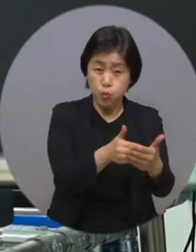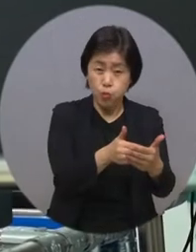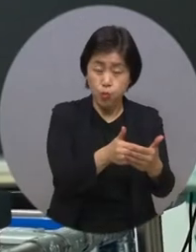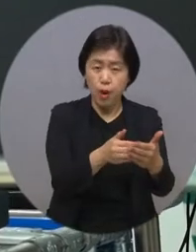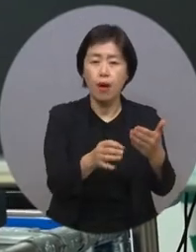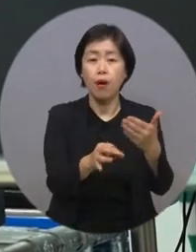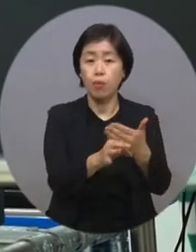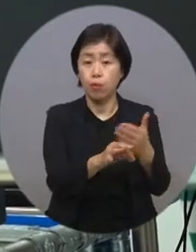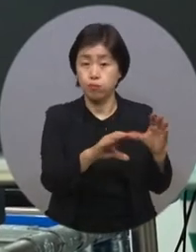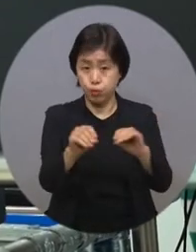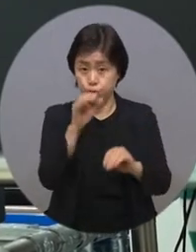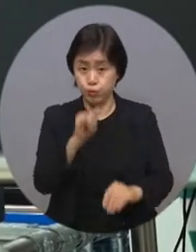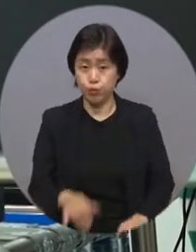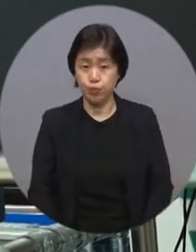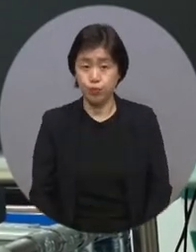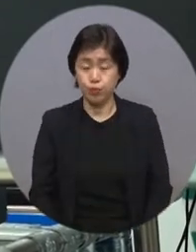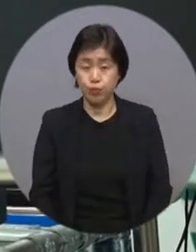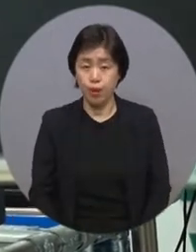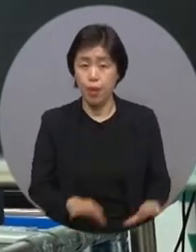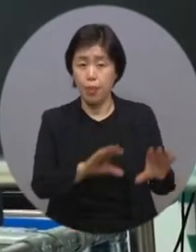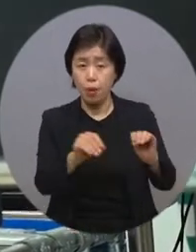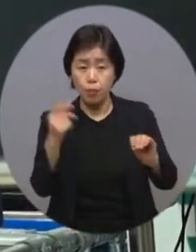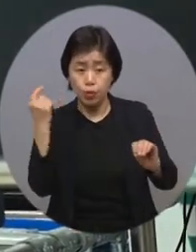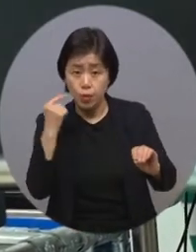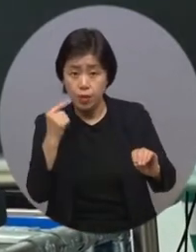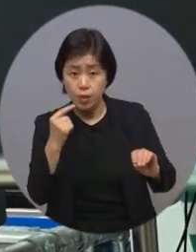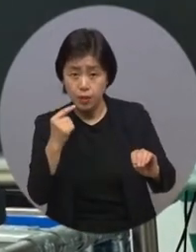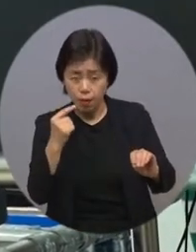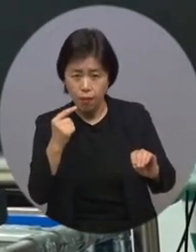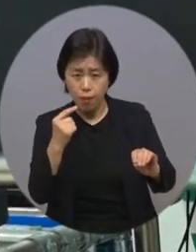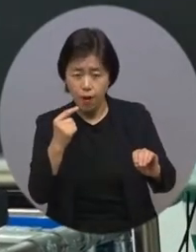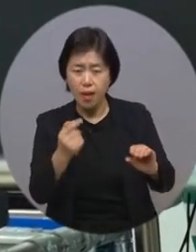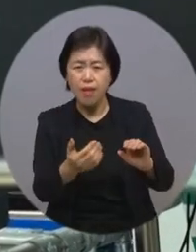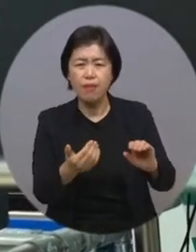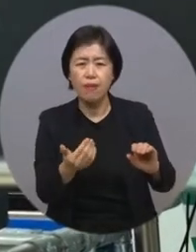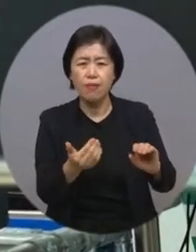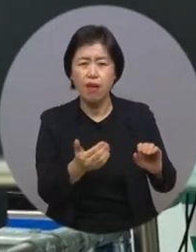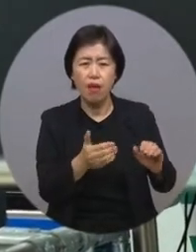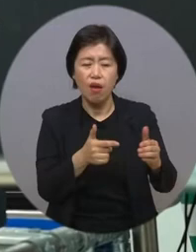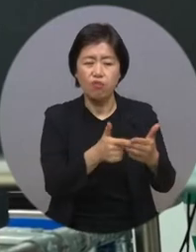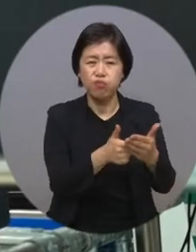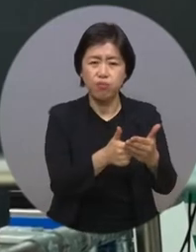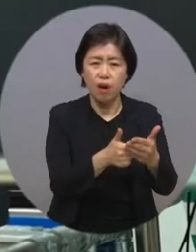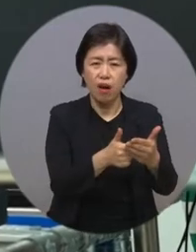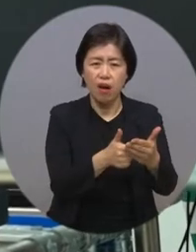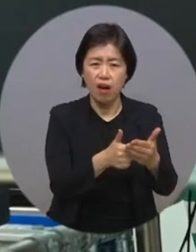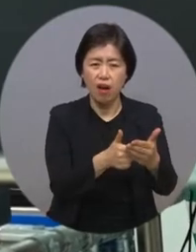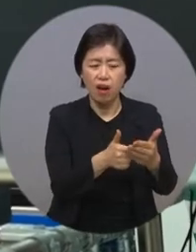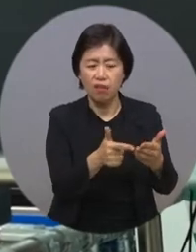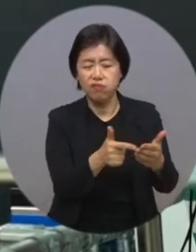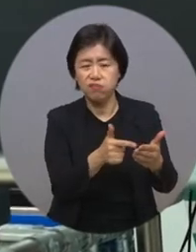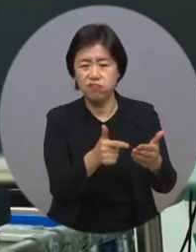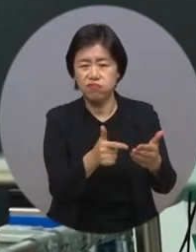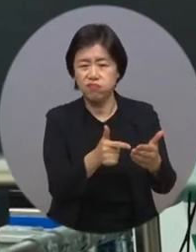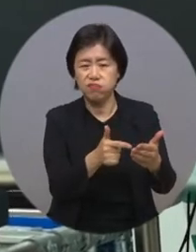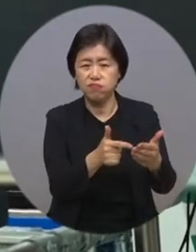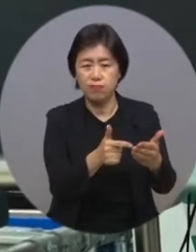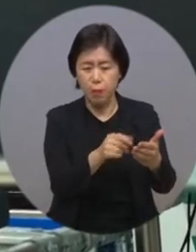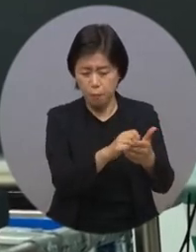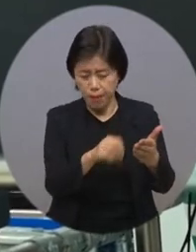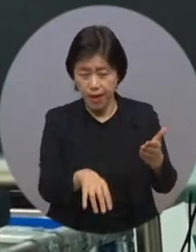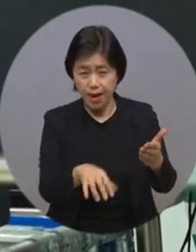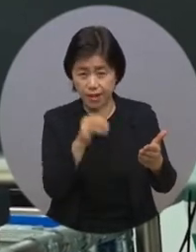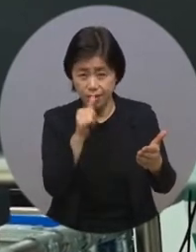때까지 밀어주시는 게 포인트네요. 정지음이 나기 전에 손을 떼시면 저희가 조립을 해야 되는데 움직이면서 볼트가 빠지는 현상이